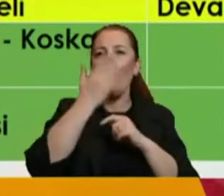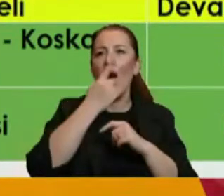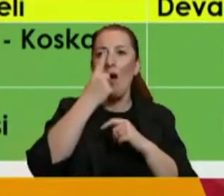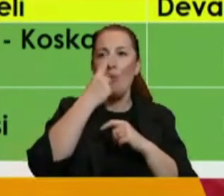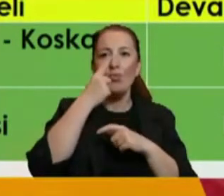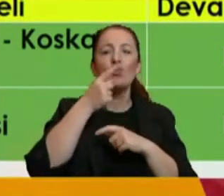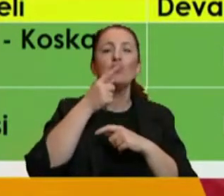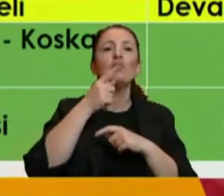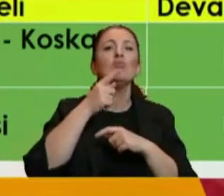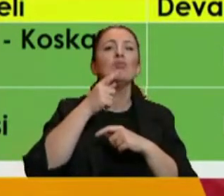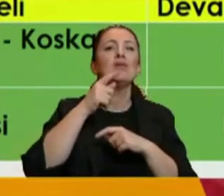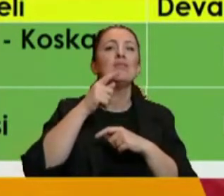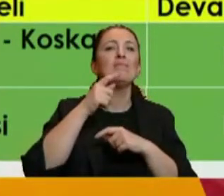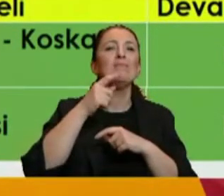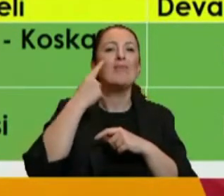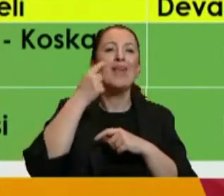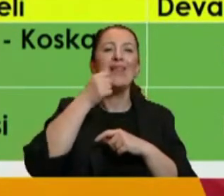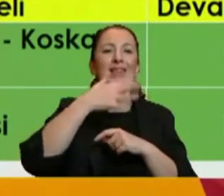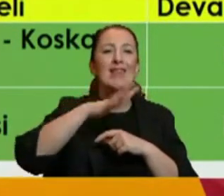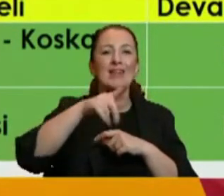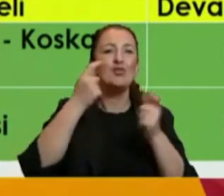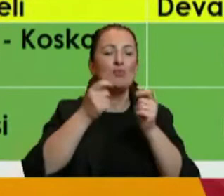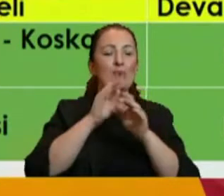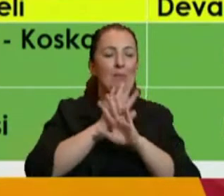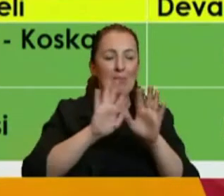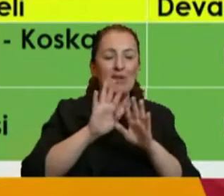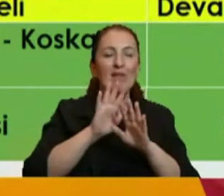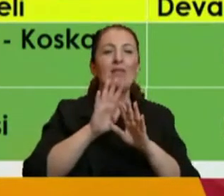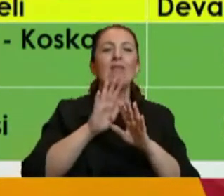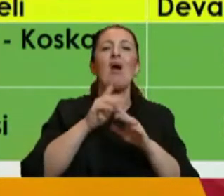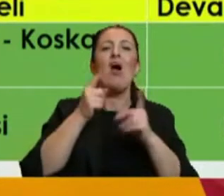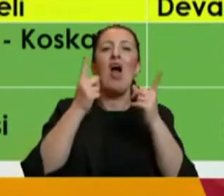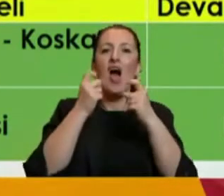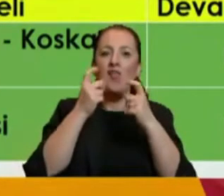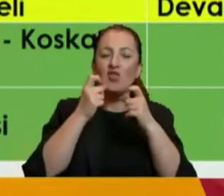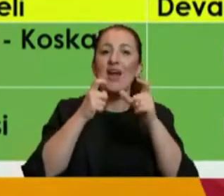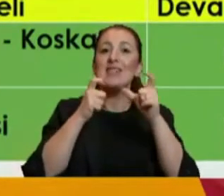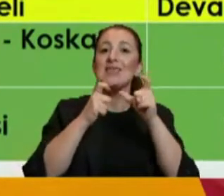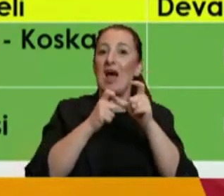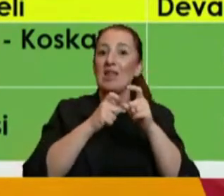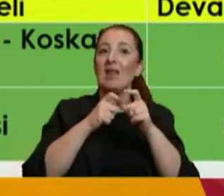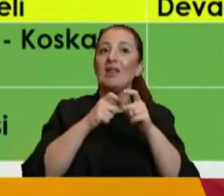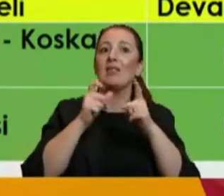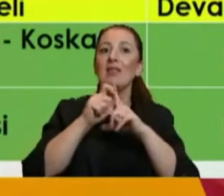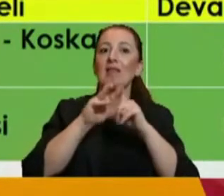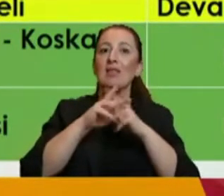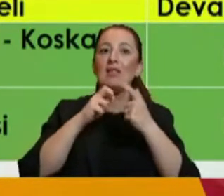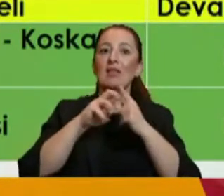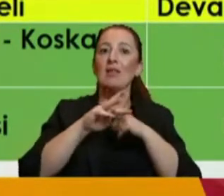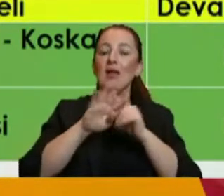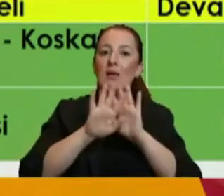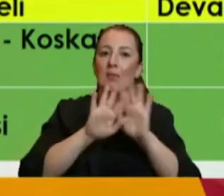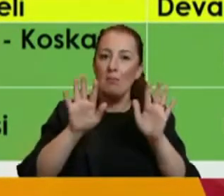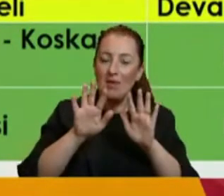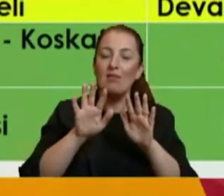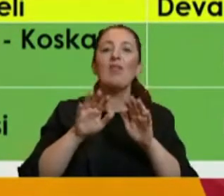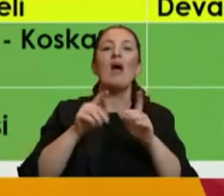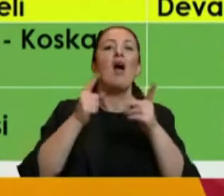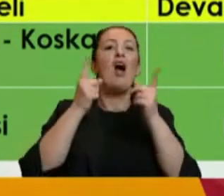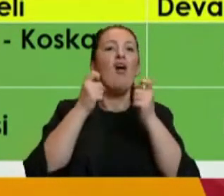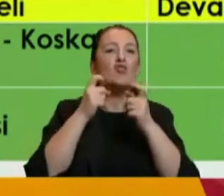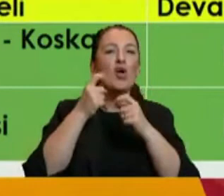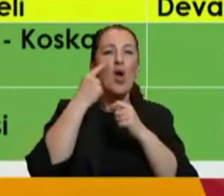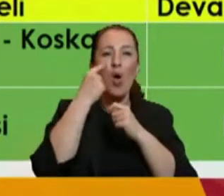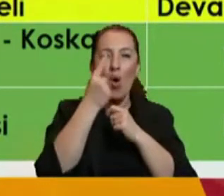Ataşehir karga Deresi bitti Avcılar Saadetdere bitti Avcılar Ambarlı at üstünede devam ediyor